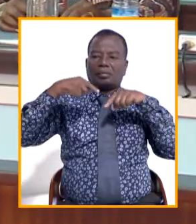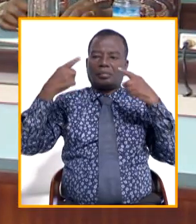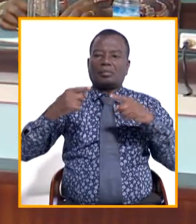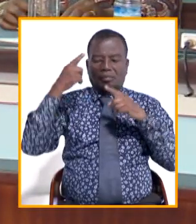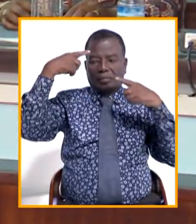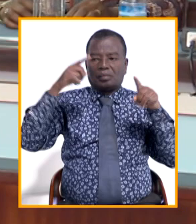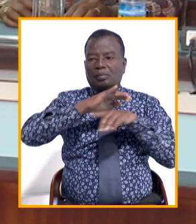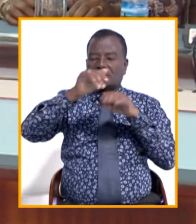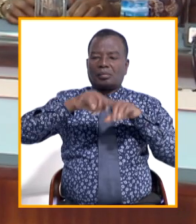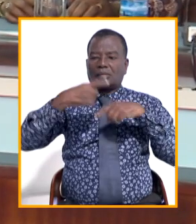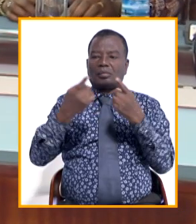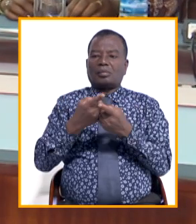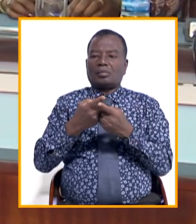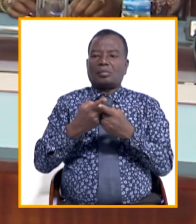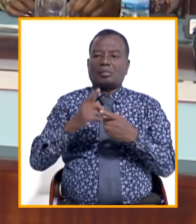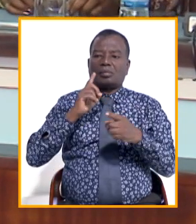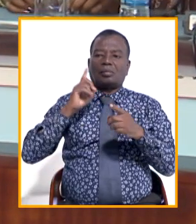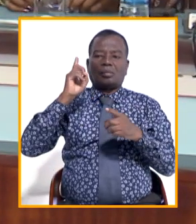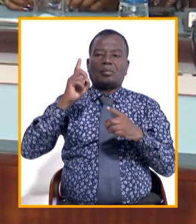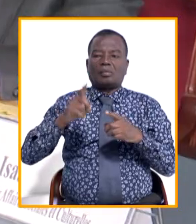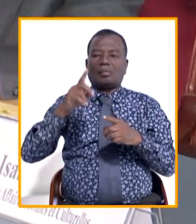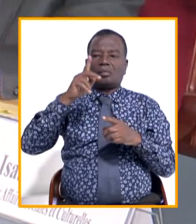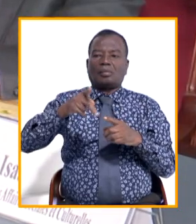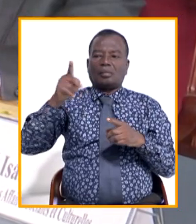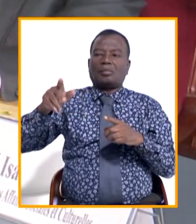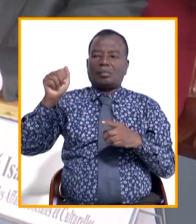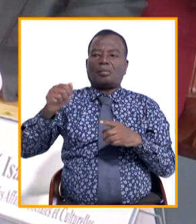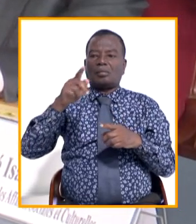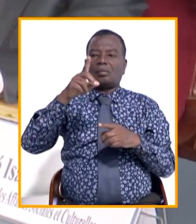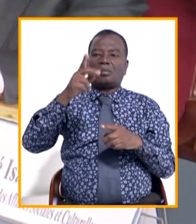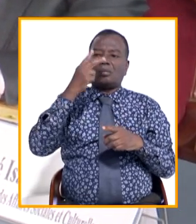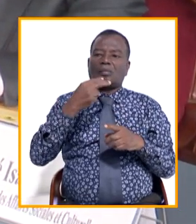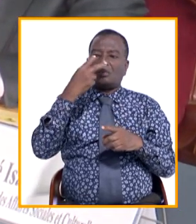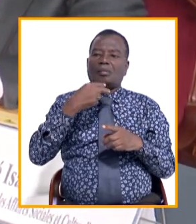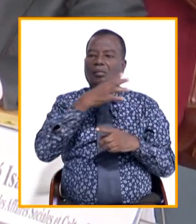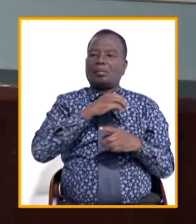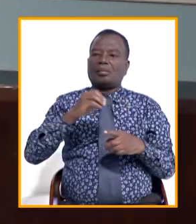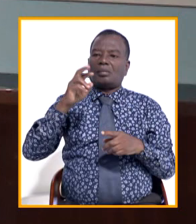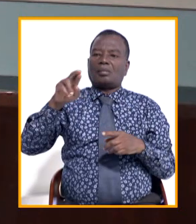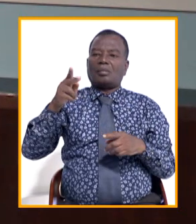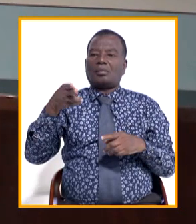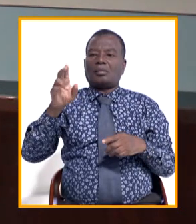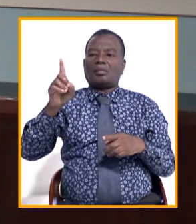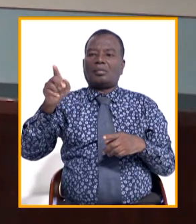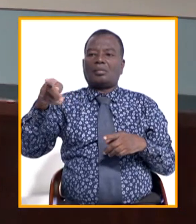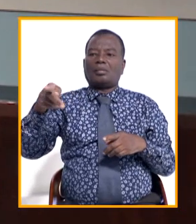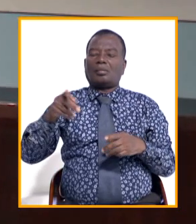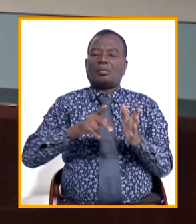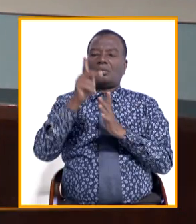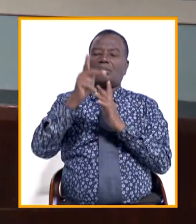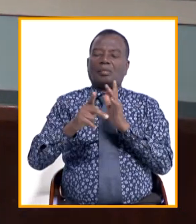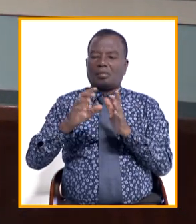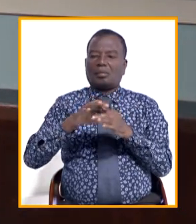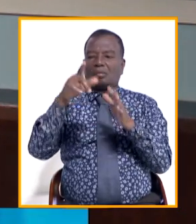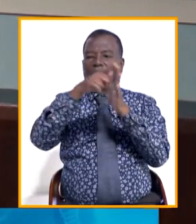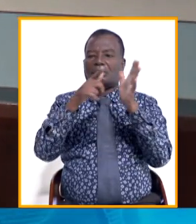groupes parlementaires de la dite commission, notamment le PPACI, le PDCI-RDA et le RHDP. Le projet de loi